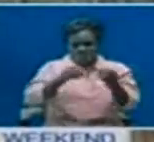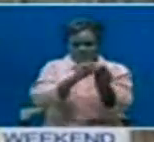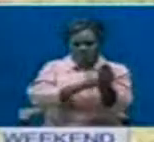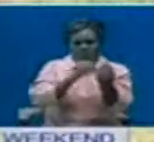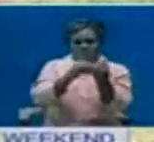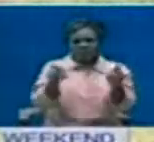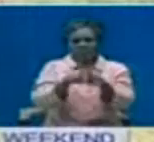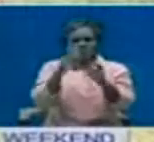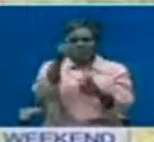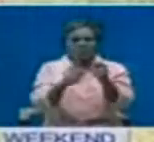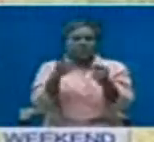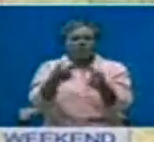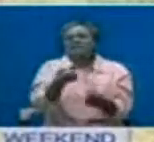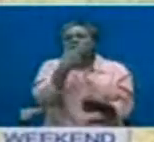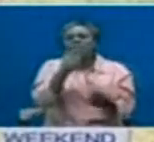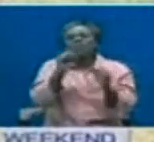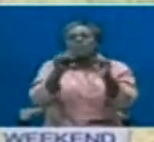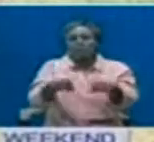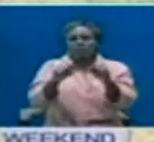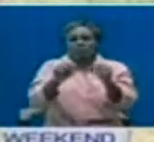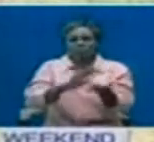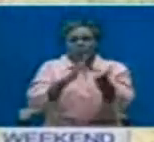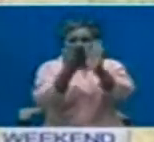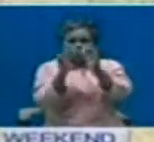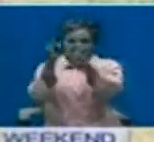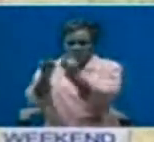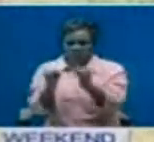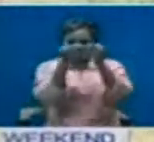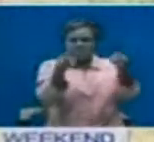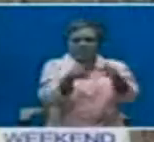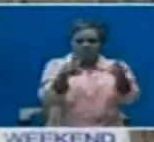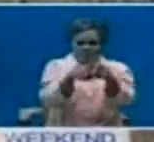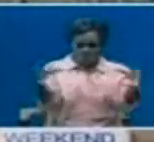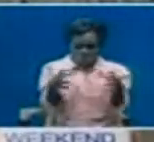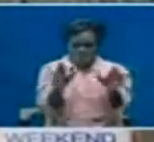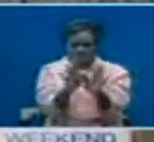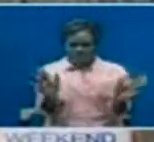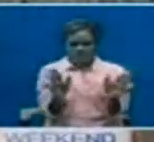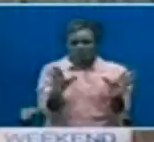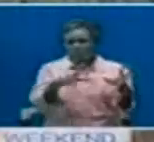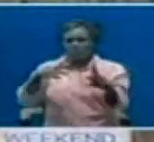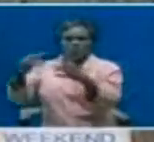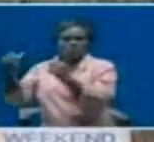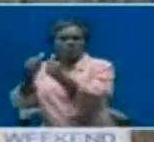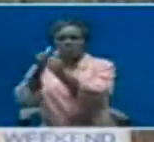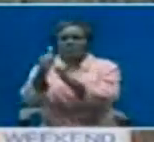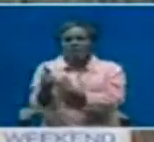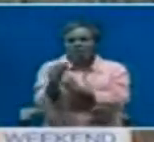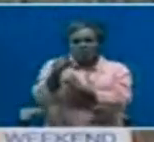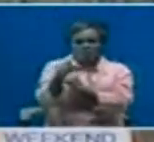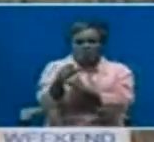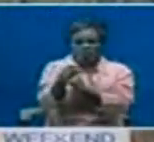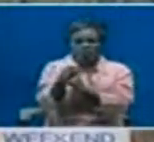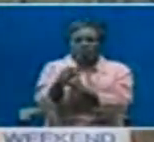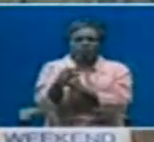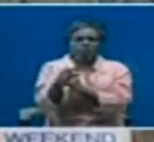ya maziwa. This treatment can only be done in the presence of individuals of the same age set. Napeleka mahali kama hapa, mahali imeinama.